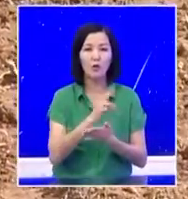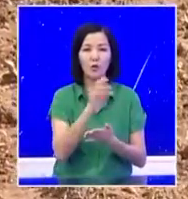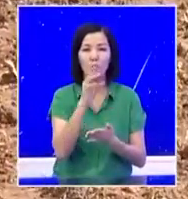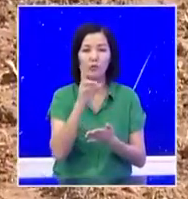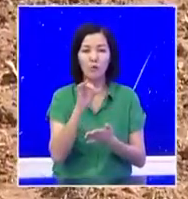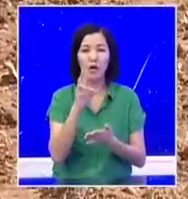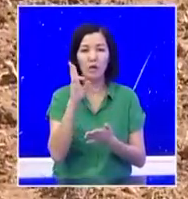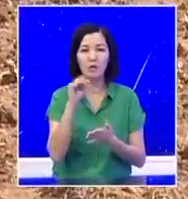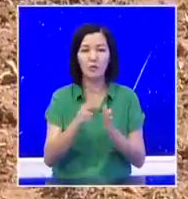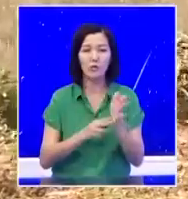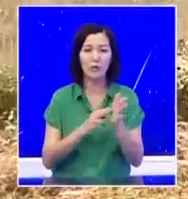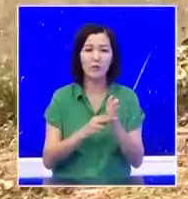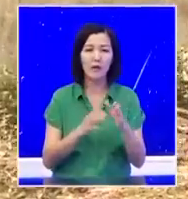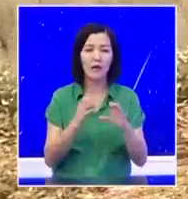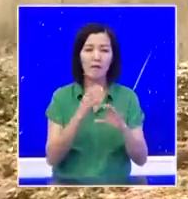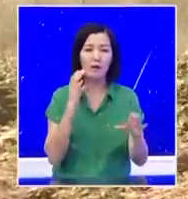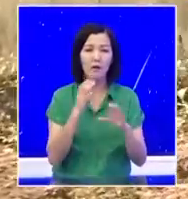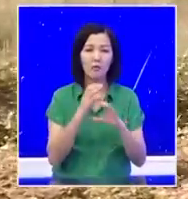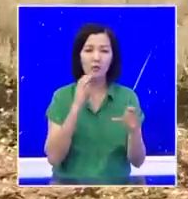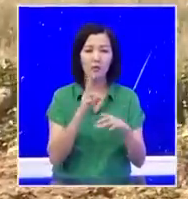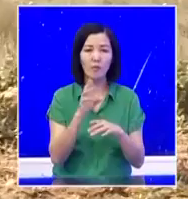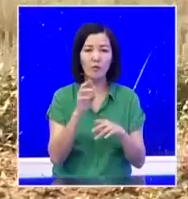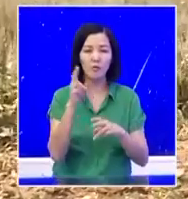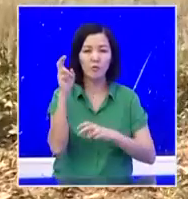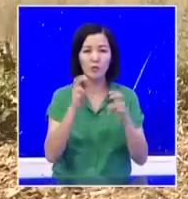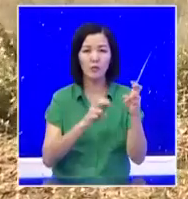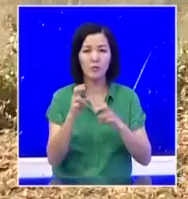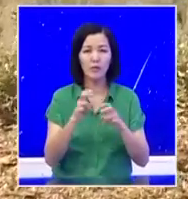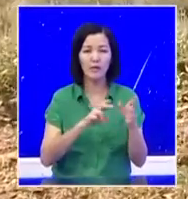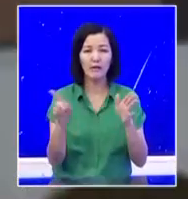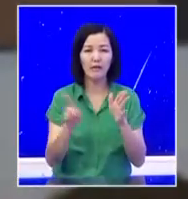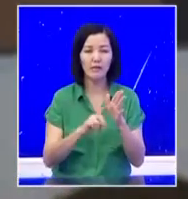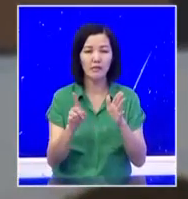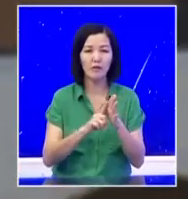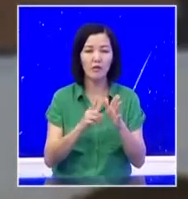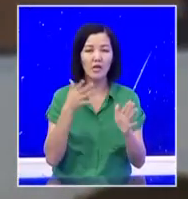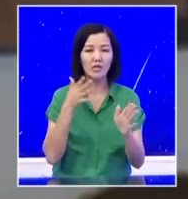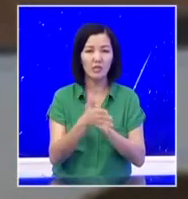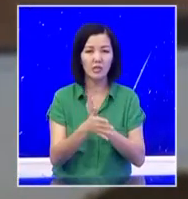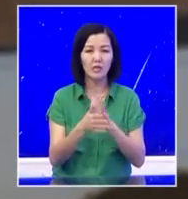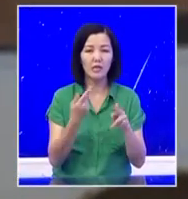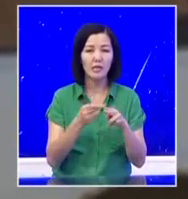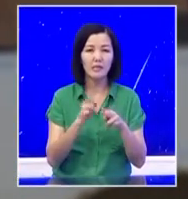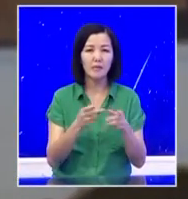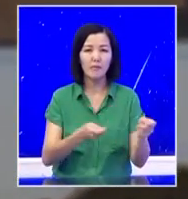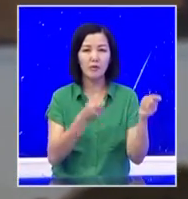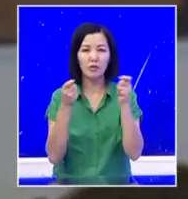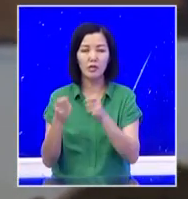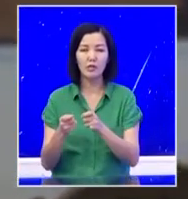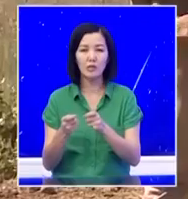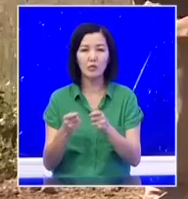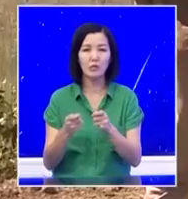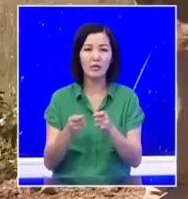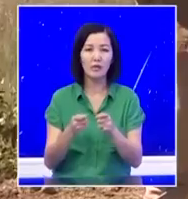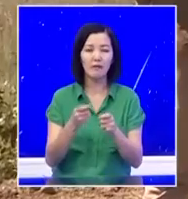я теміржол вагондарымен Көксу қант зауыттарына тасымалдау кәсіпкерлерге қып-қызыл шығын. Себебі өнімді жеткізу ақысы тәтті